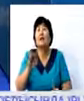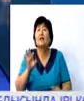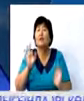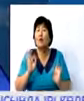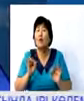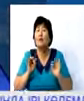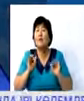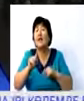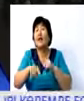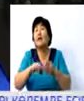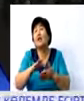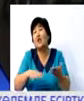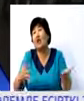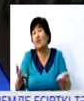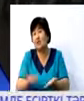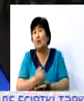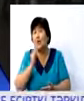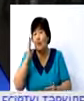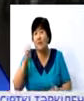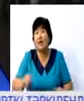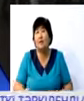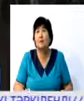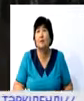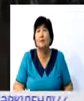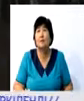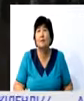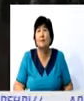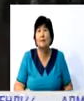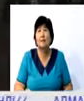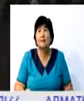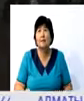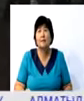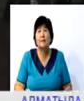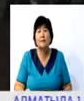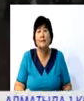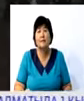қарай жалғасын таба бермек. Ерболат Тұрсынқожа, Талғат Сыдықов, Төрехан Қожахметов, Қызылорда телеарнасы.